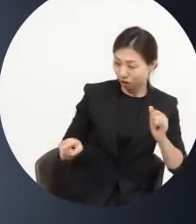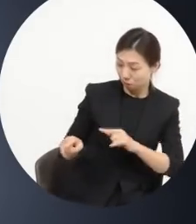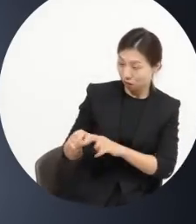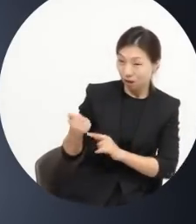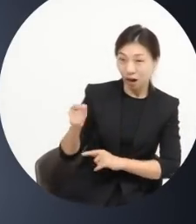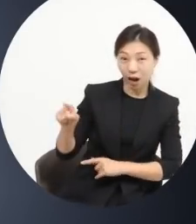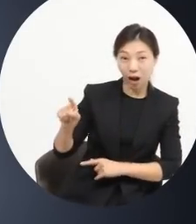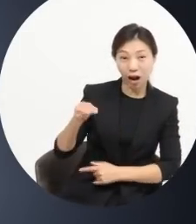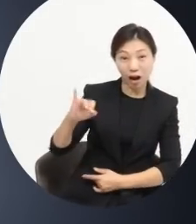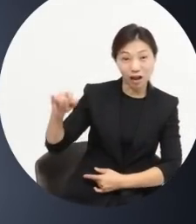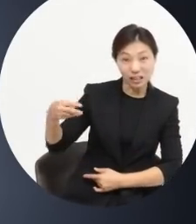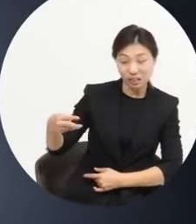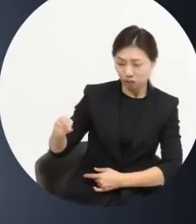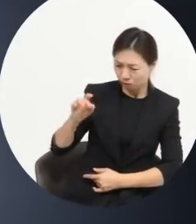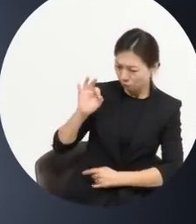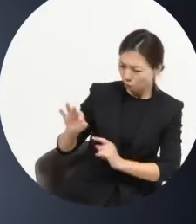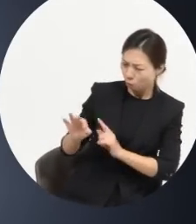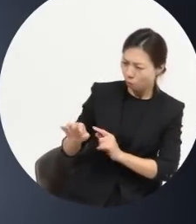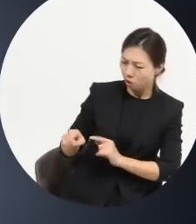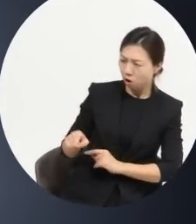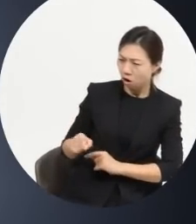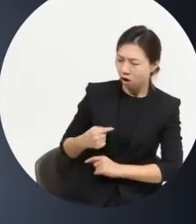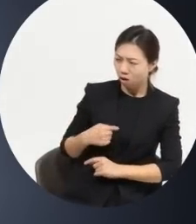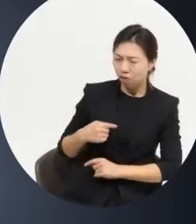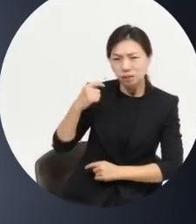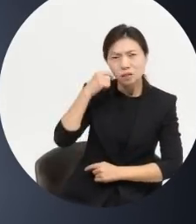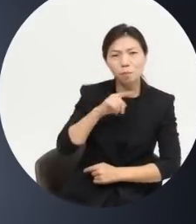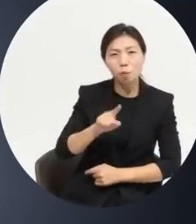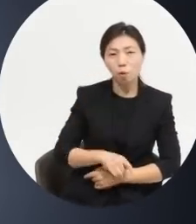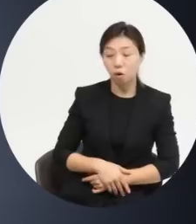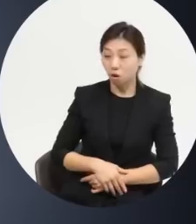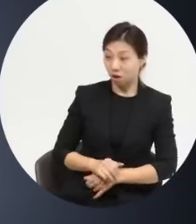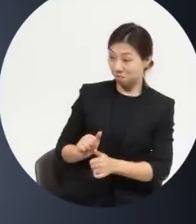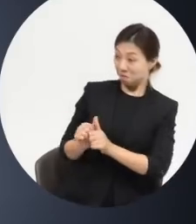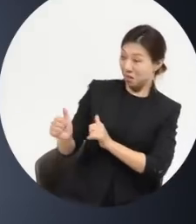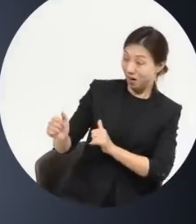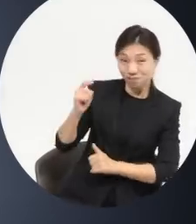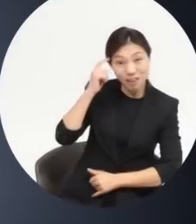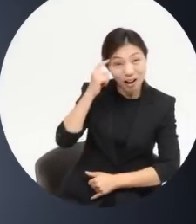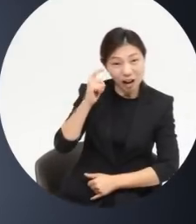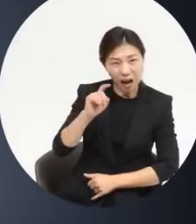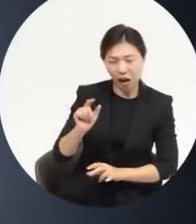그러면 원숭이같이 생겼다고 보여질까?